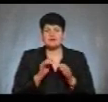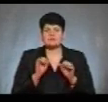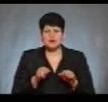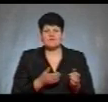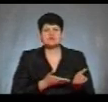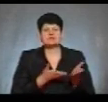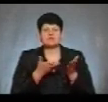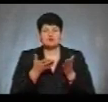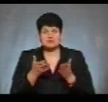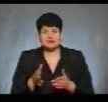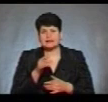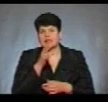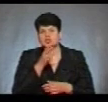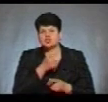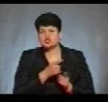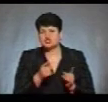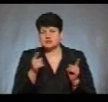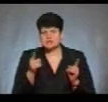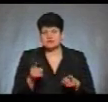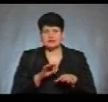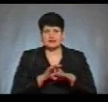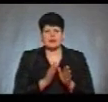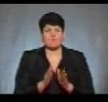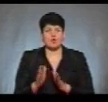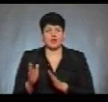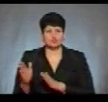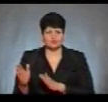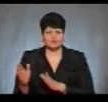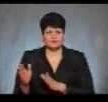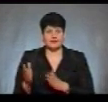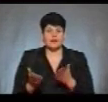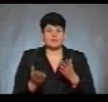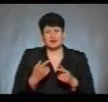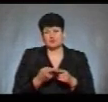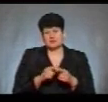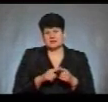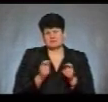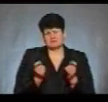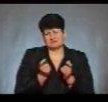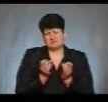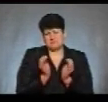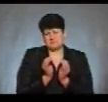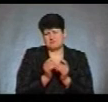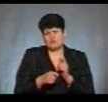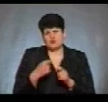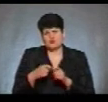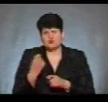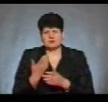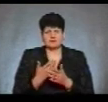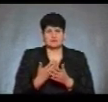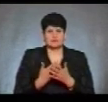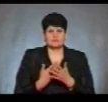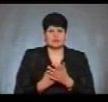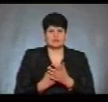запросити і на час, відповідно, скажімо так, наведення громадського порядку. Але якщо це будуть якісь незначні порушення, наприклад, там, чи якийсь, не дай Боже,